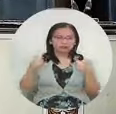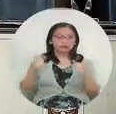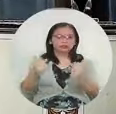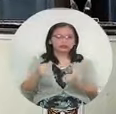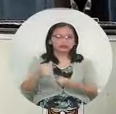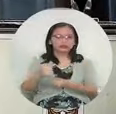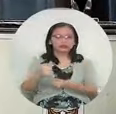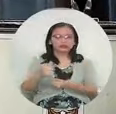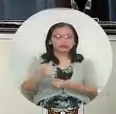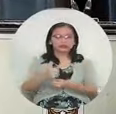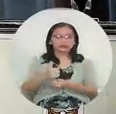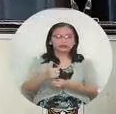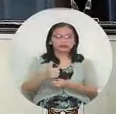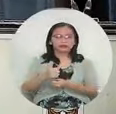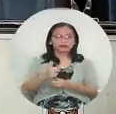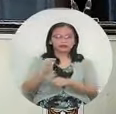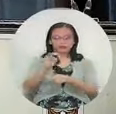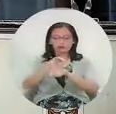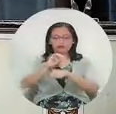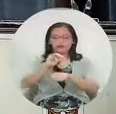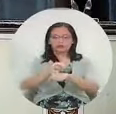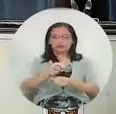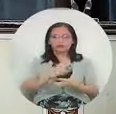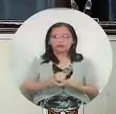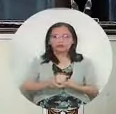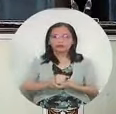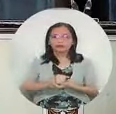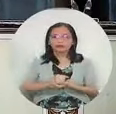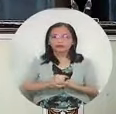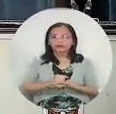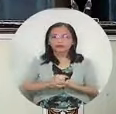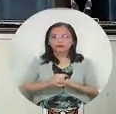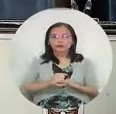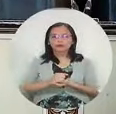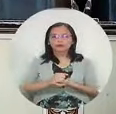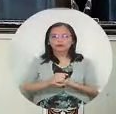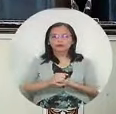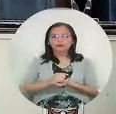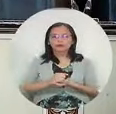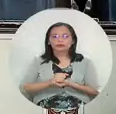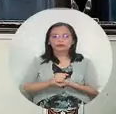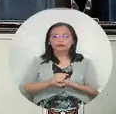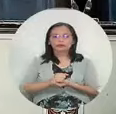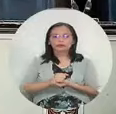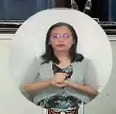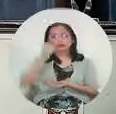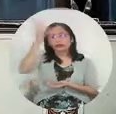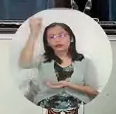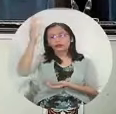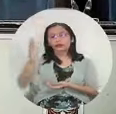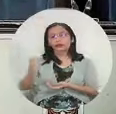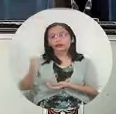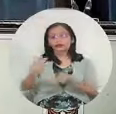there is because of the Holy Spirit, because of God working in the life of a man who was very humble.